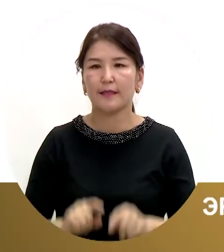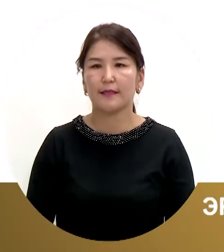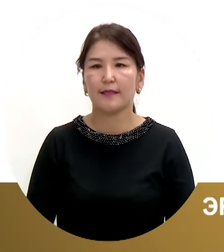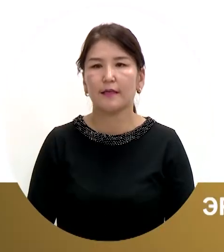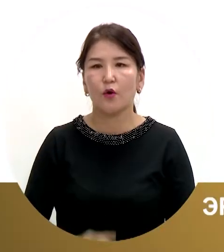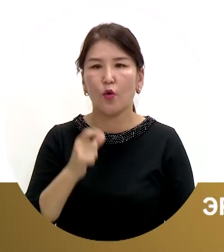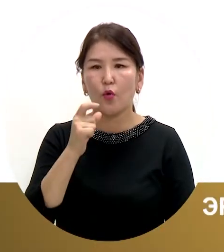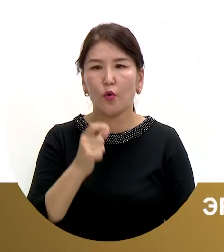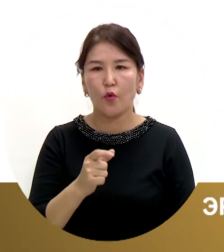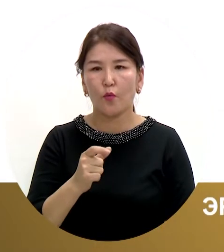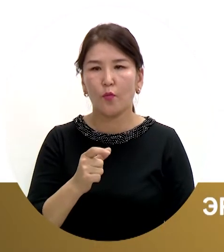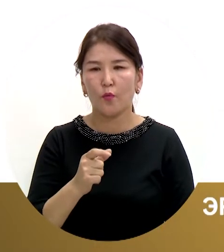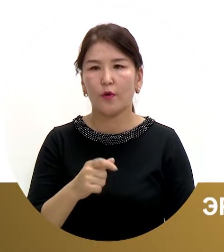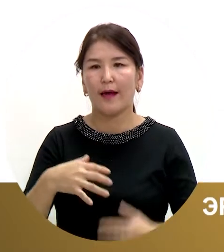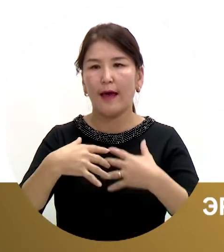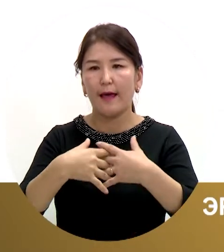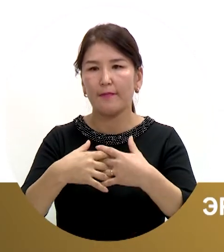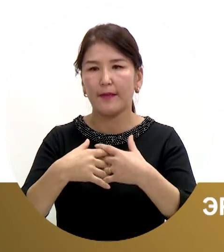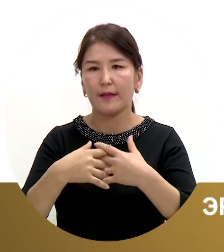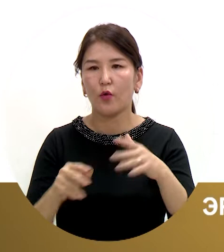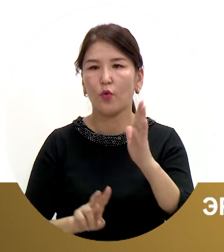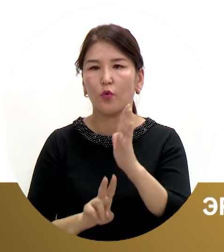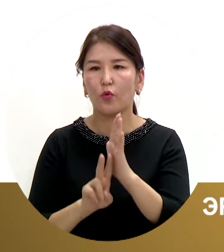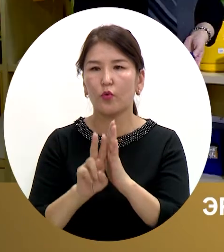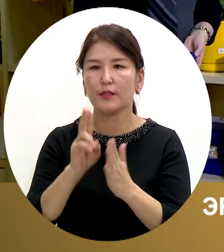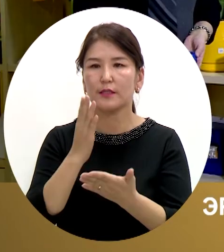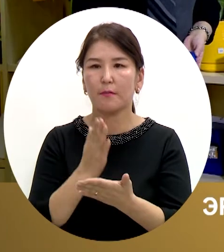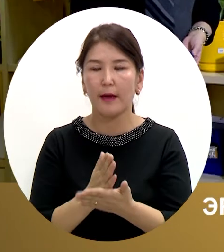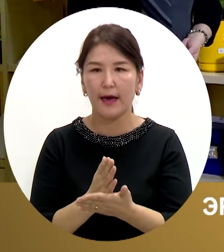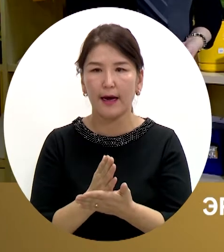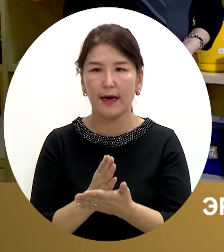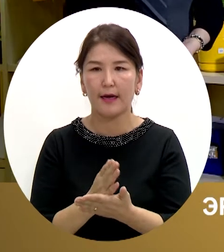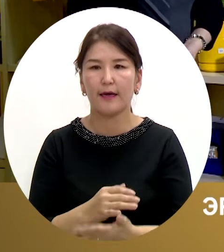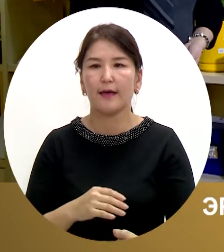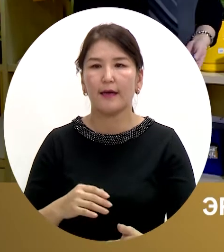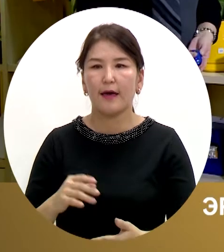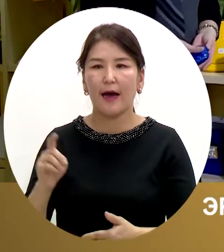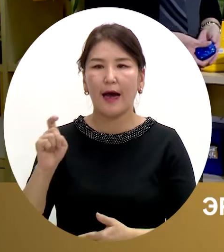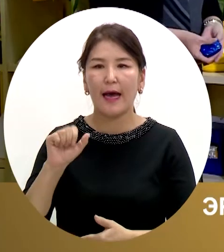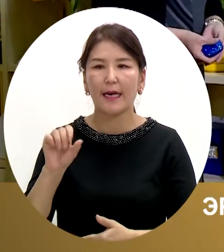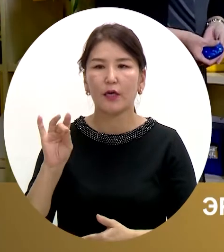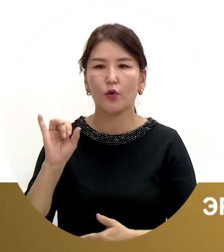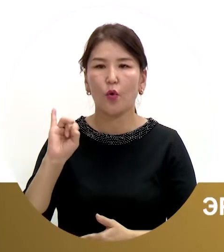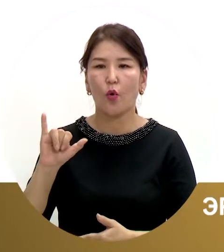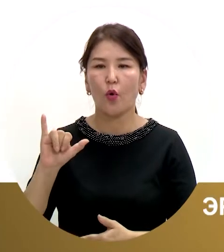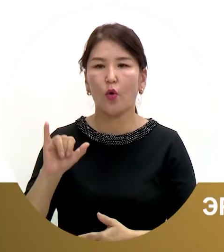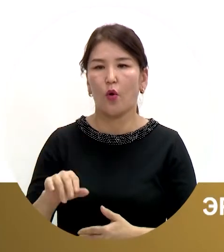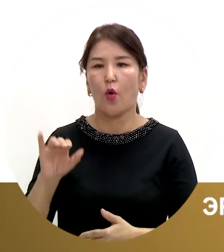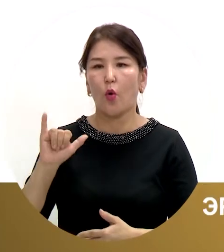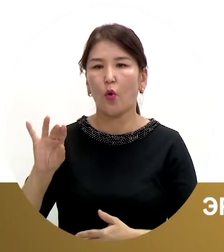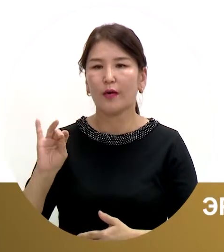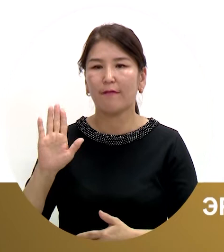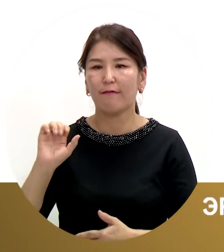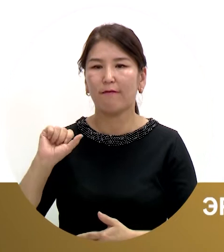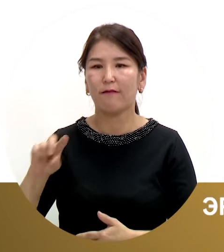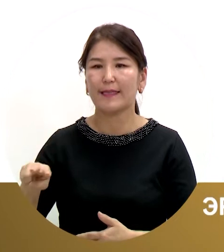бидний амьдралд өдөр тутам тохиолдж идэг амьдралын салшгүй нэг хэсэг болж өгдөг. Стресс гэж юу юм бэ гэвэл янз бүрийн зочруулын улмаас